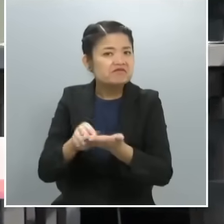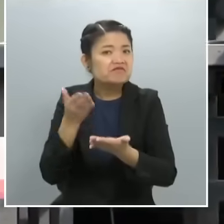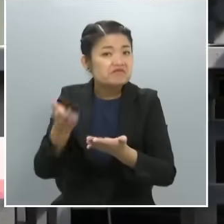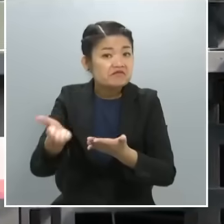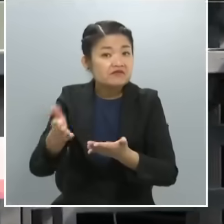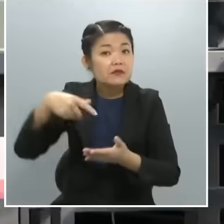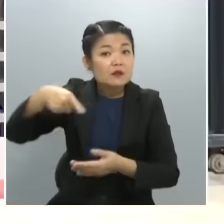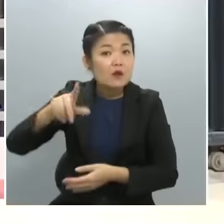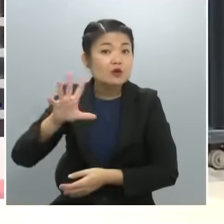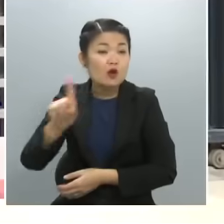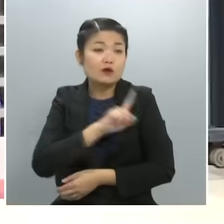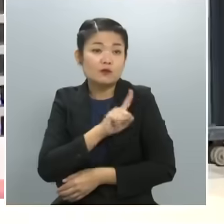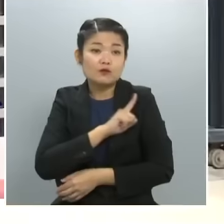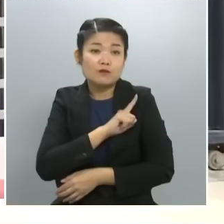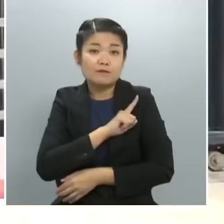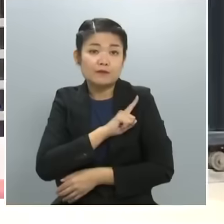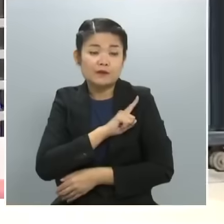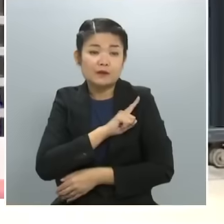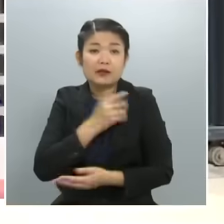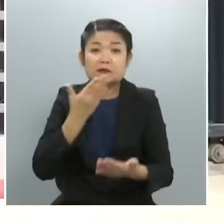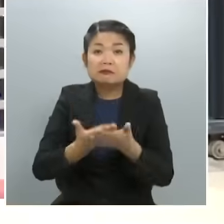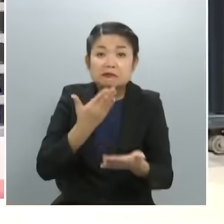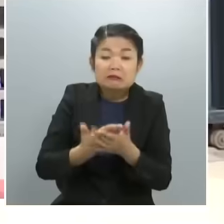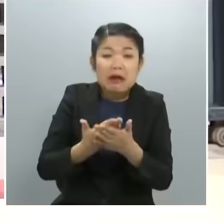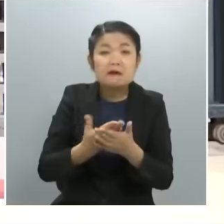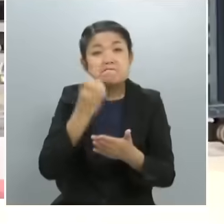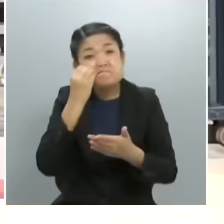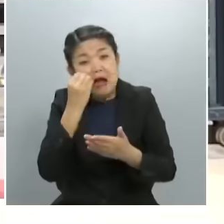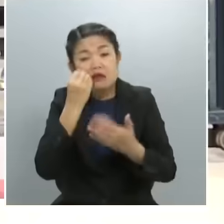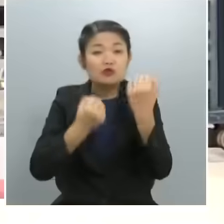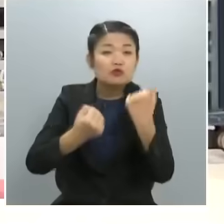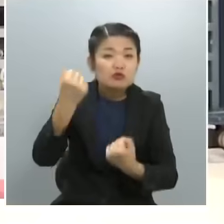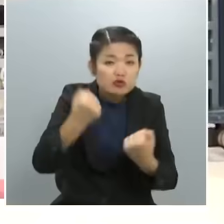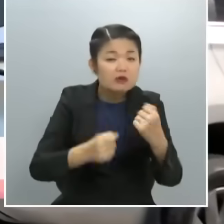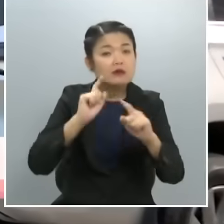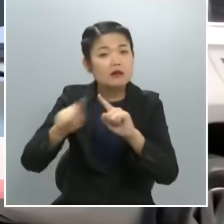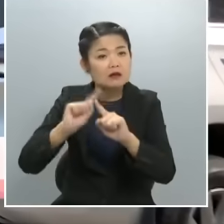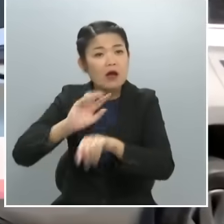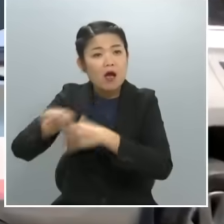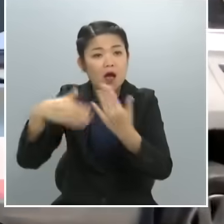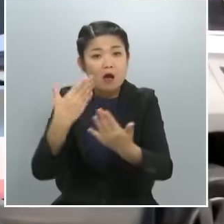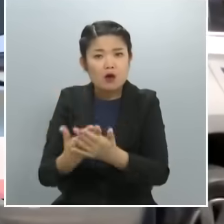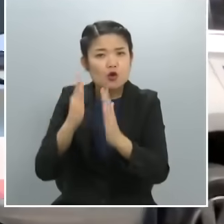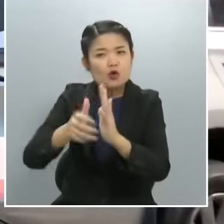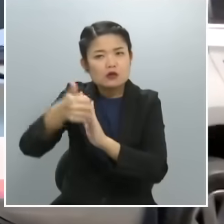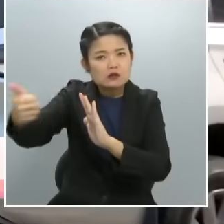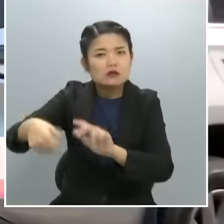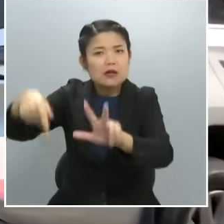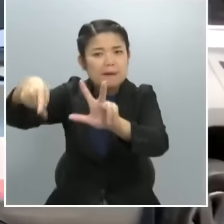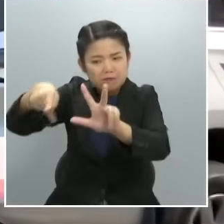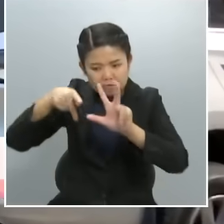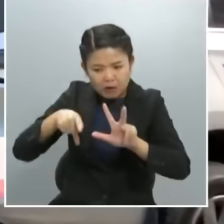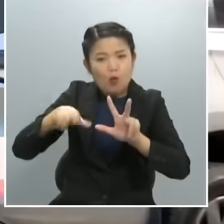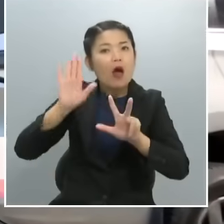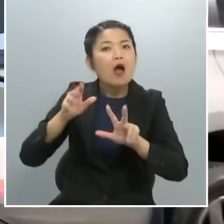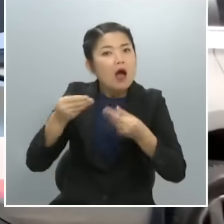ป.ป.ชตรวจสอบการยื่นบัญชีทรัพย์สินของบิ๊กโจ๊กว่ามีการรับของเกิน 3,000บาทแต่บุคคลอื่นหรือเปล่าซึ่งหาก